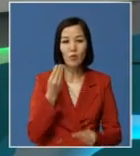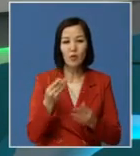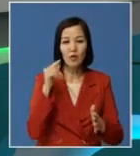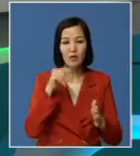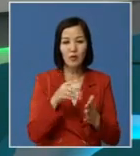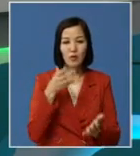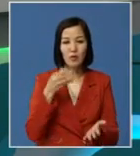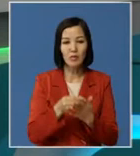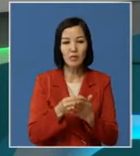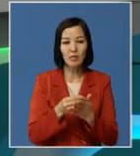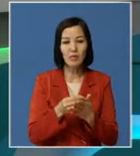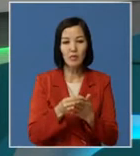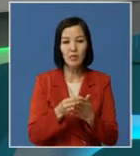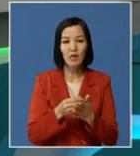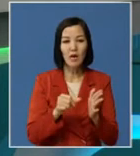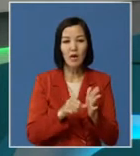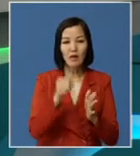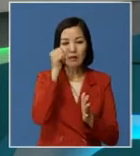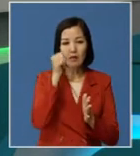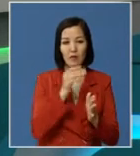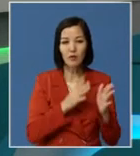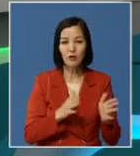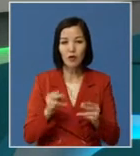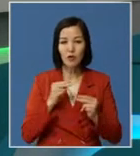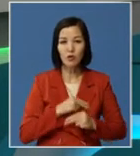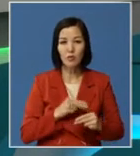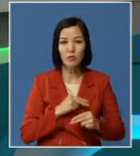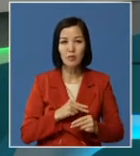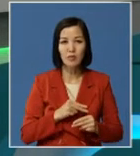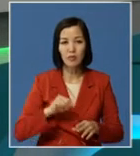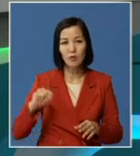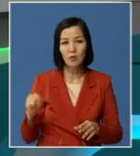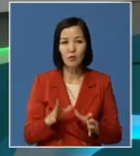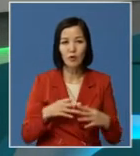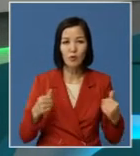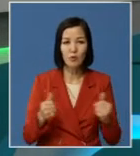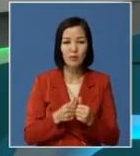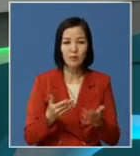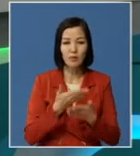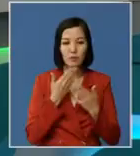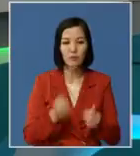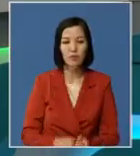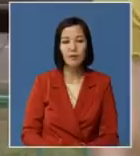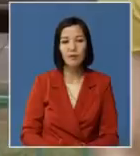Сөйтіп, небәрі жарты жылда тұрақты жұмысынан да, достарыменен отбасынан да айырылды.